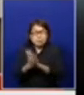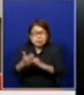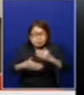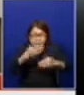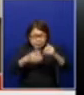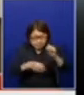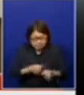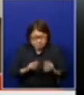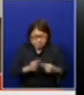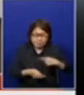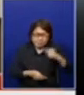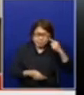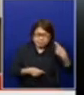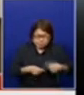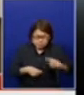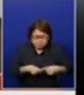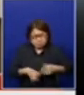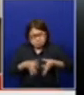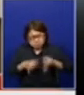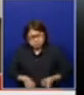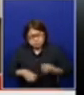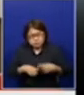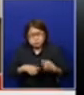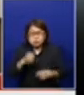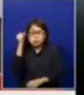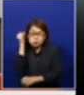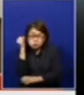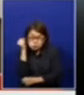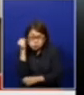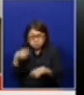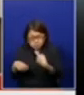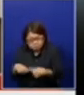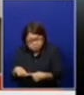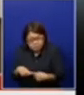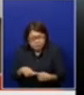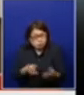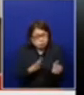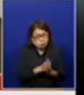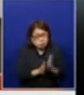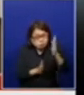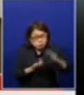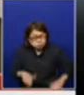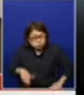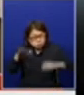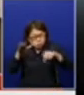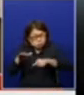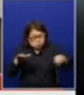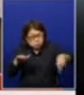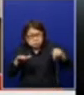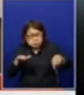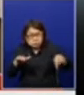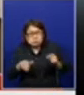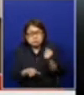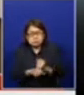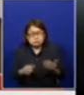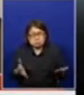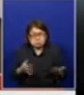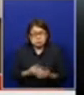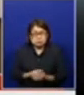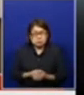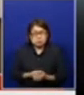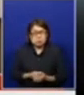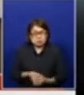ากระหว่างคนจนในวันนี้คนลำบากในวันนี้กับอนาคตของลูกหลานในวันหน้าแต่ส่วน2